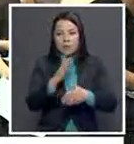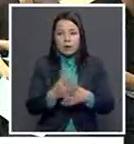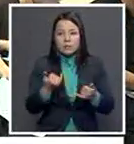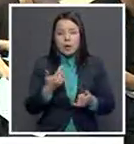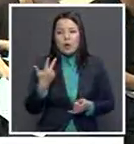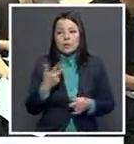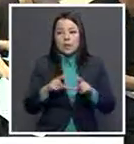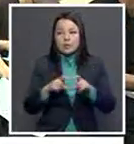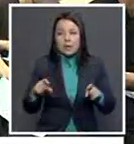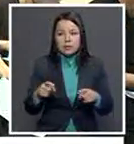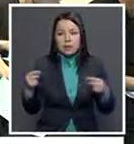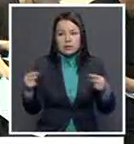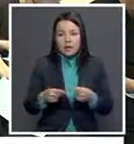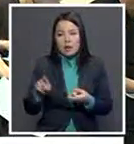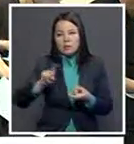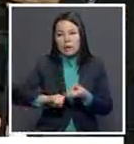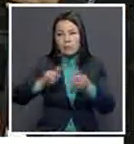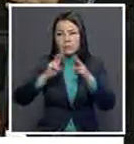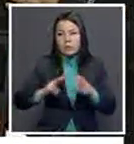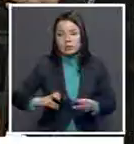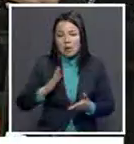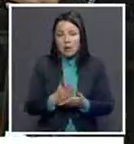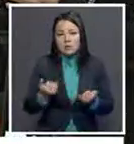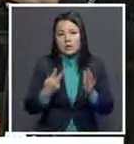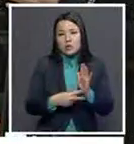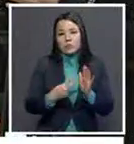барлығы талапқа сай болыпты. Тексеріс қорытындысы бойынша